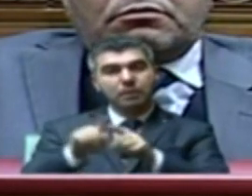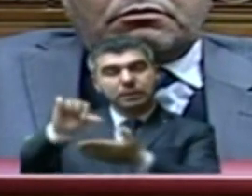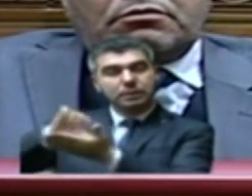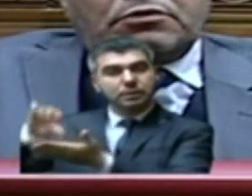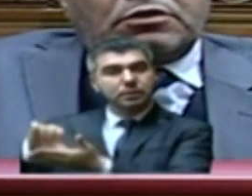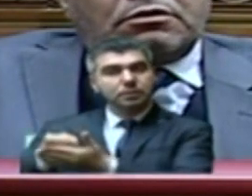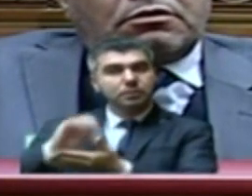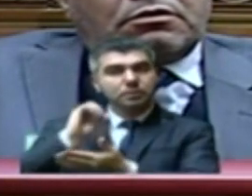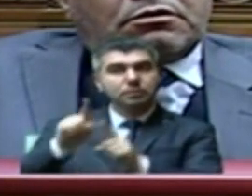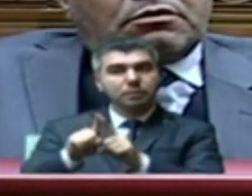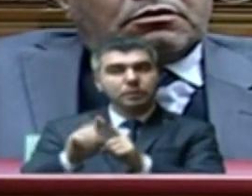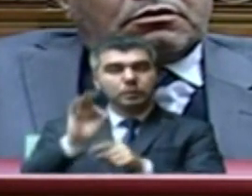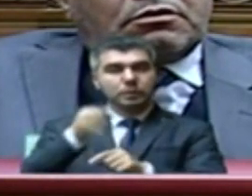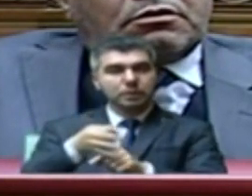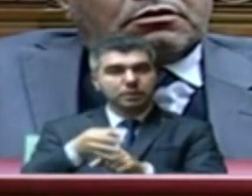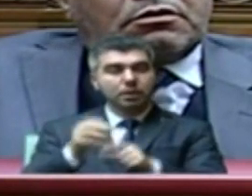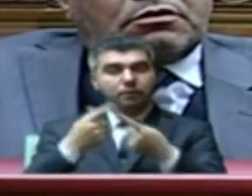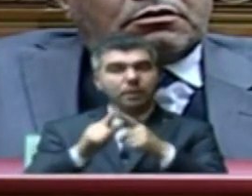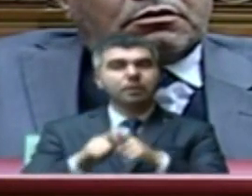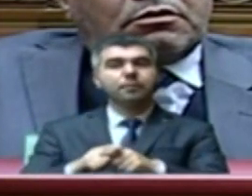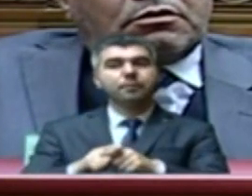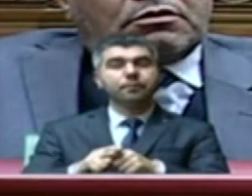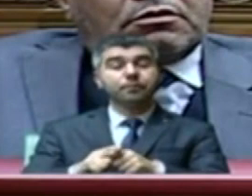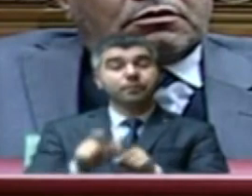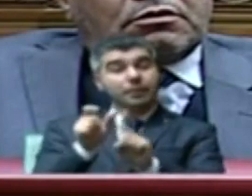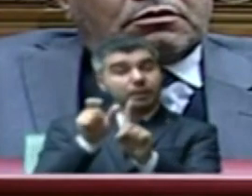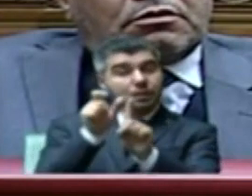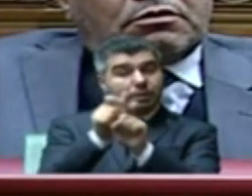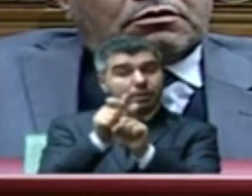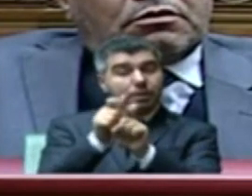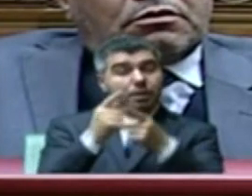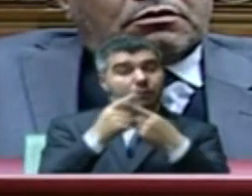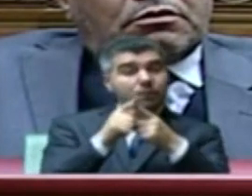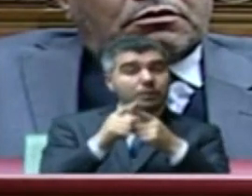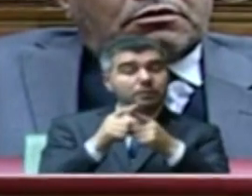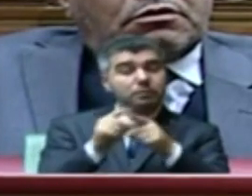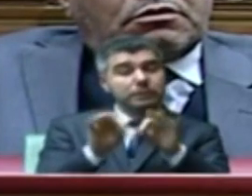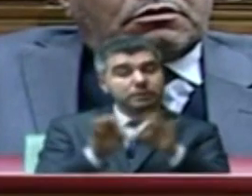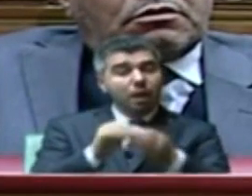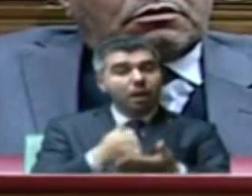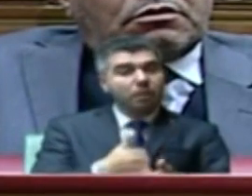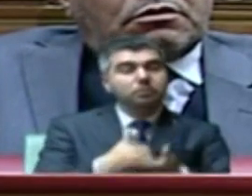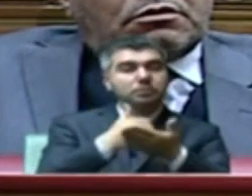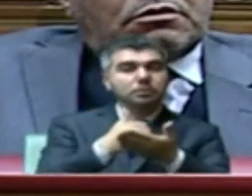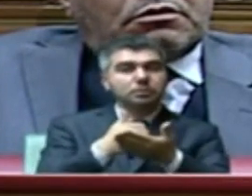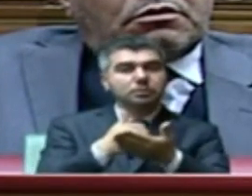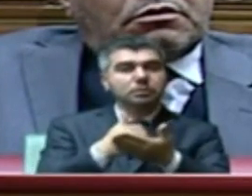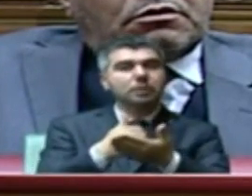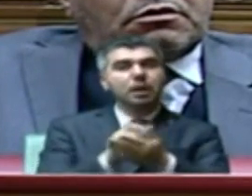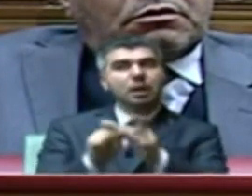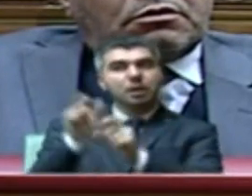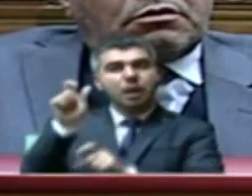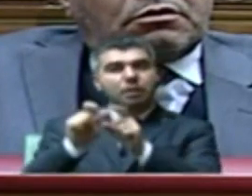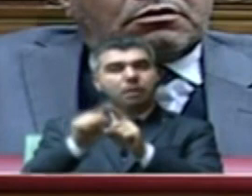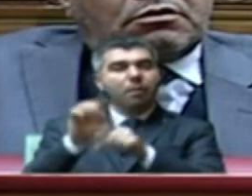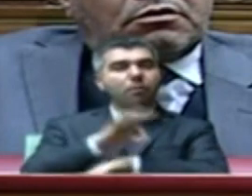الرعاية الاجتماعية. من طبيعة الحال التكلف أو الاعتماد على تقديم الخدمات من قبل قلة باعتبار أن الموارد